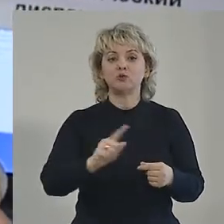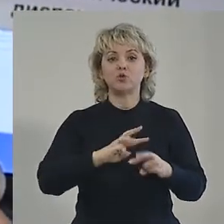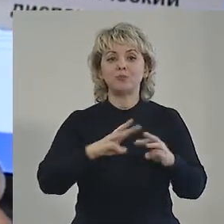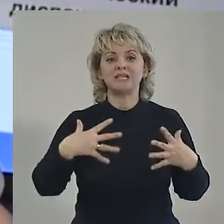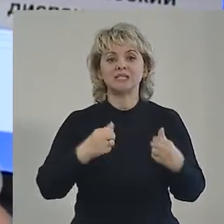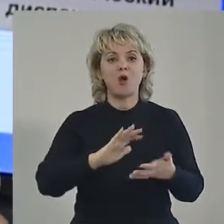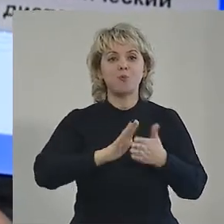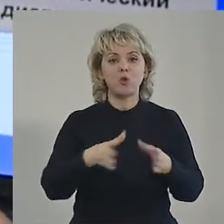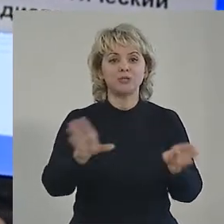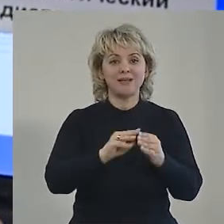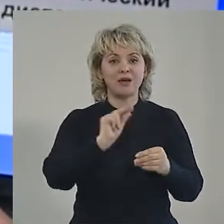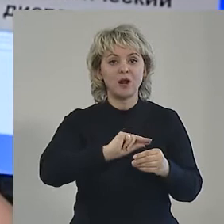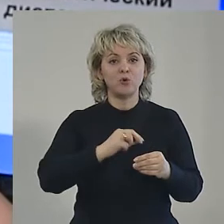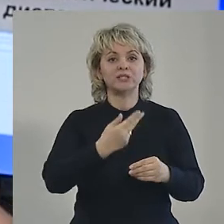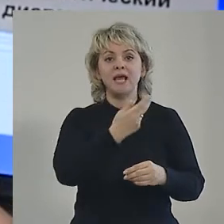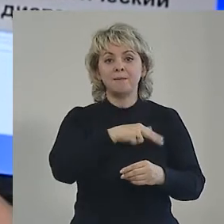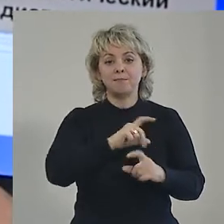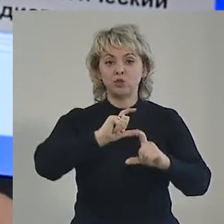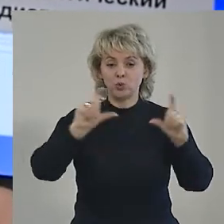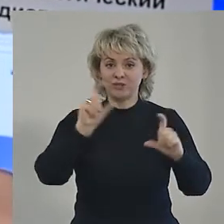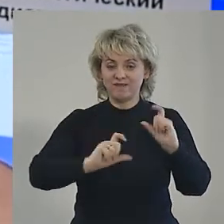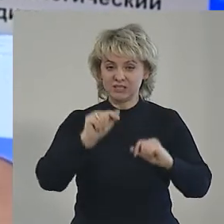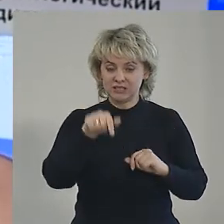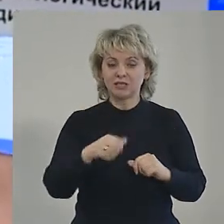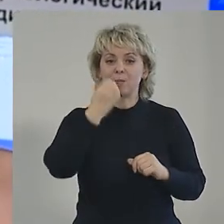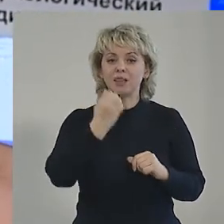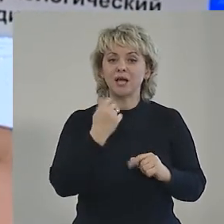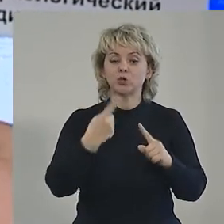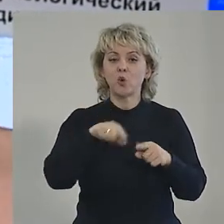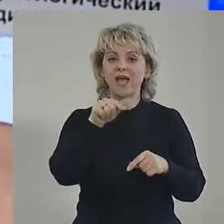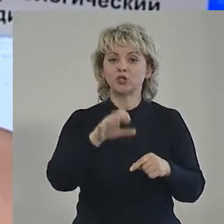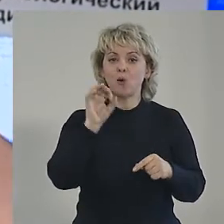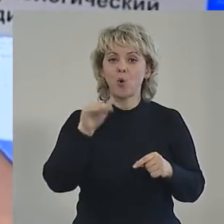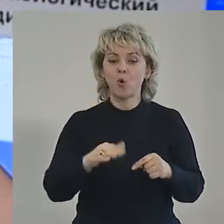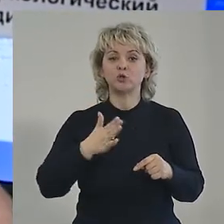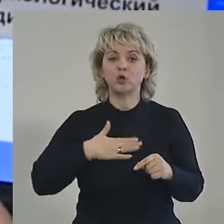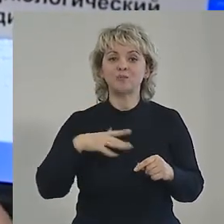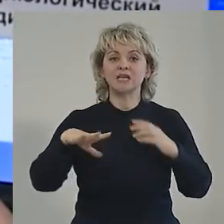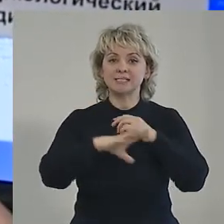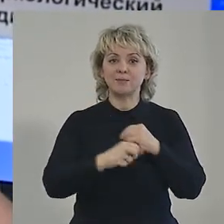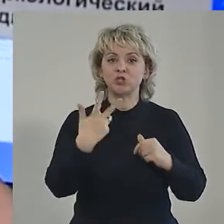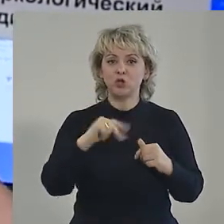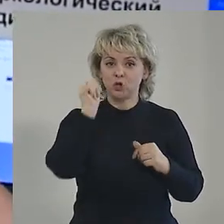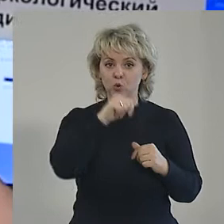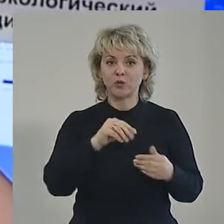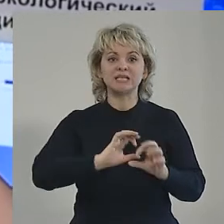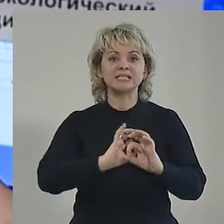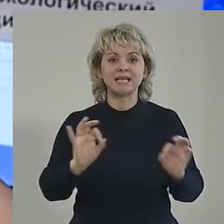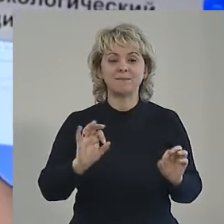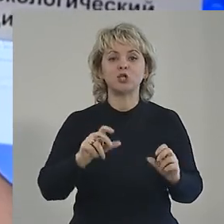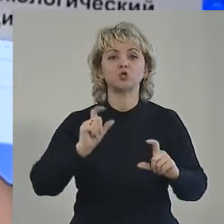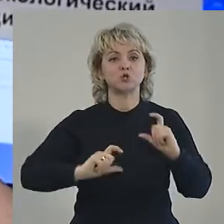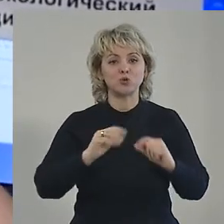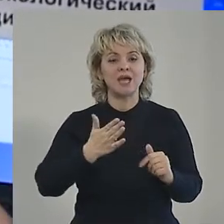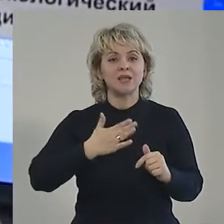Минздрав очень плотно сотрудничает с медуниверситетом, вот благодаря этому опыту у меня за последние 3 года замечательные